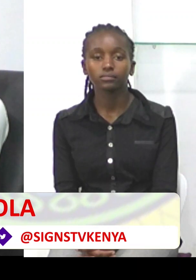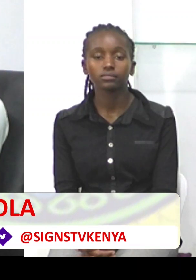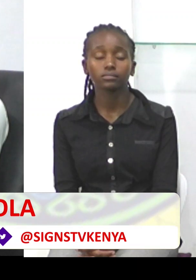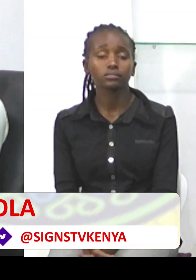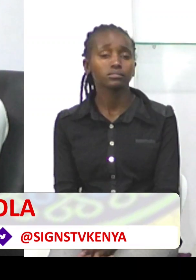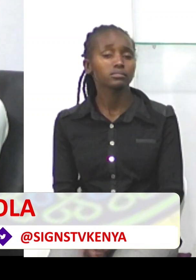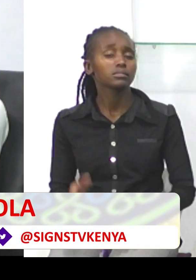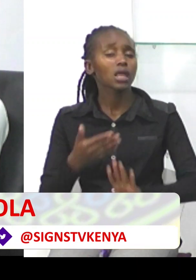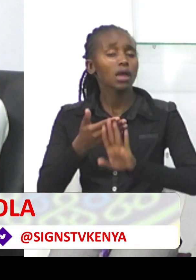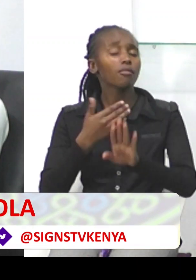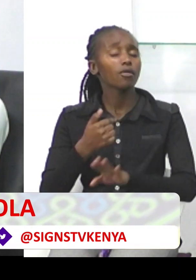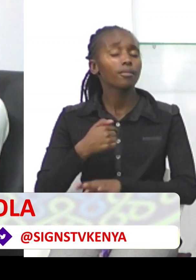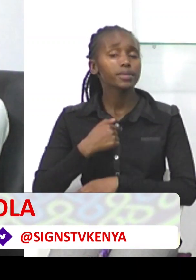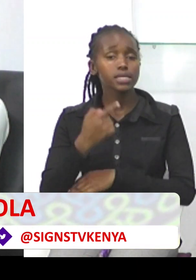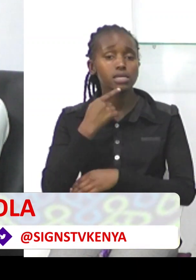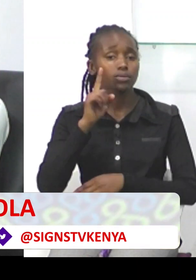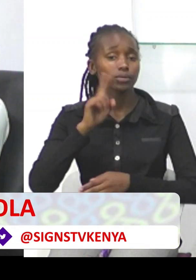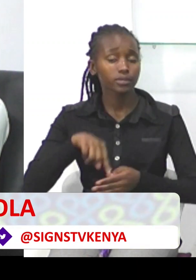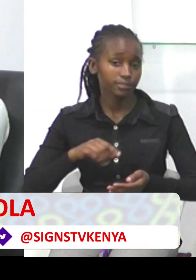ndio ulikuwa unasema